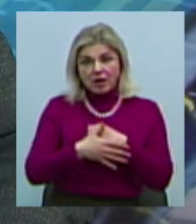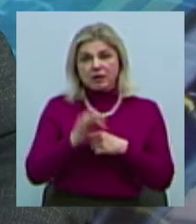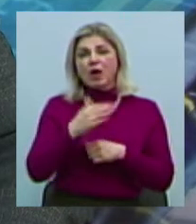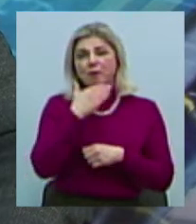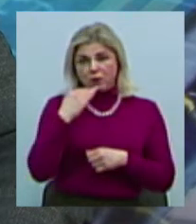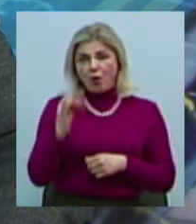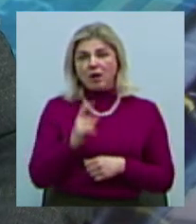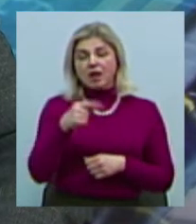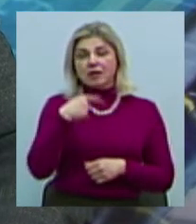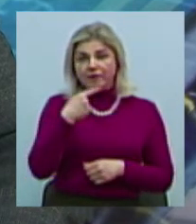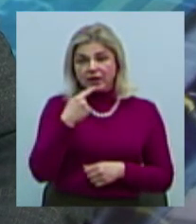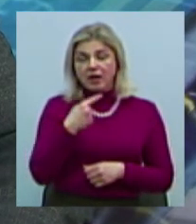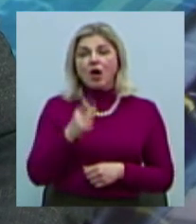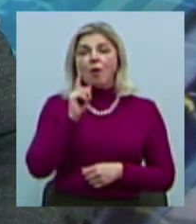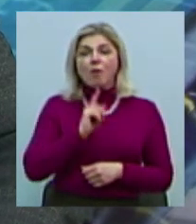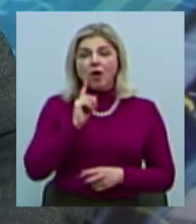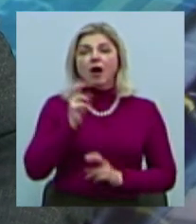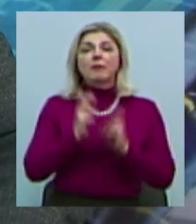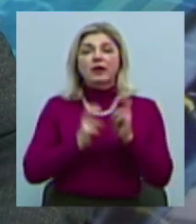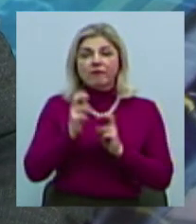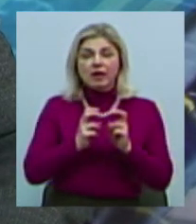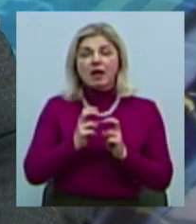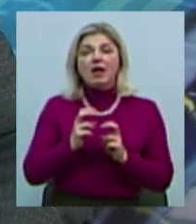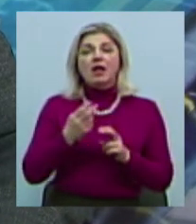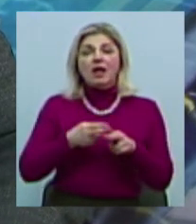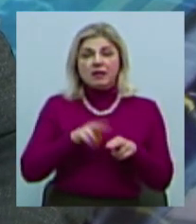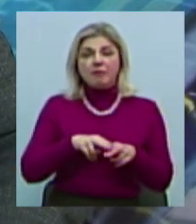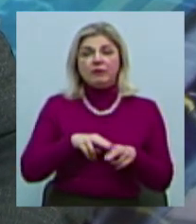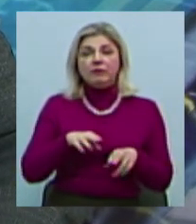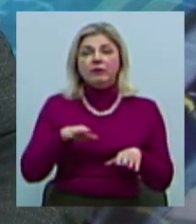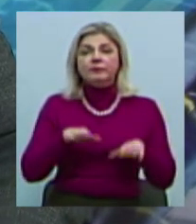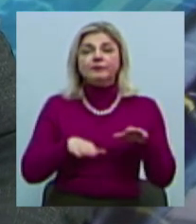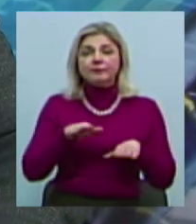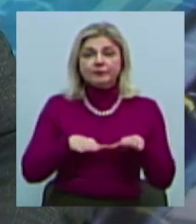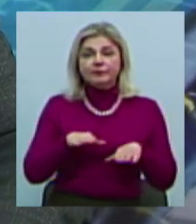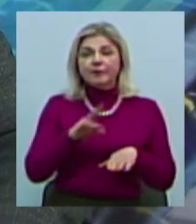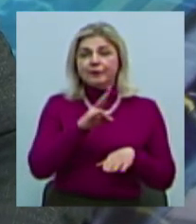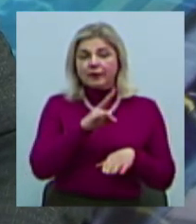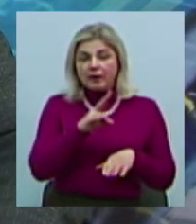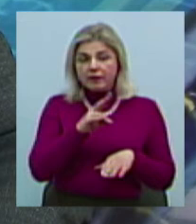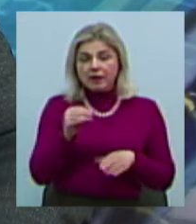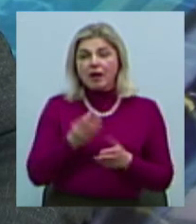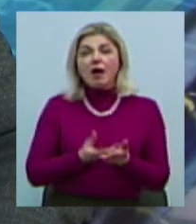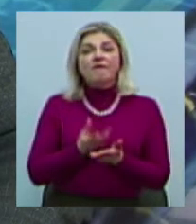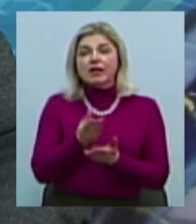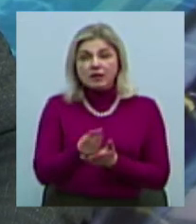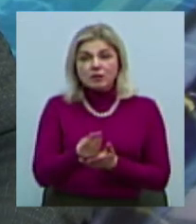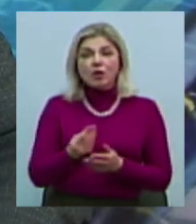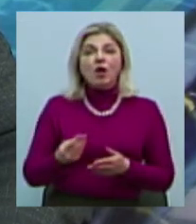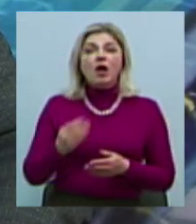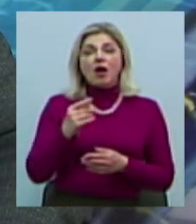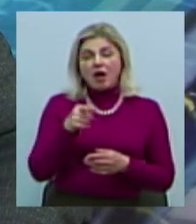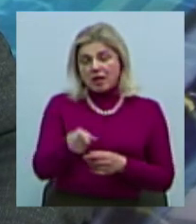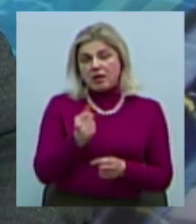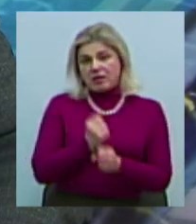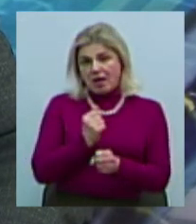озвучивал. Пока предприятия морехозяйственного комплекса там не будут участвовать в софинансировании ремонта дорог, он делать дорогу не